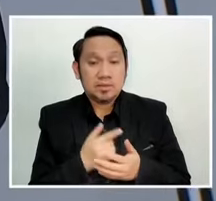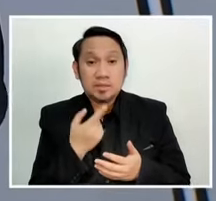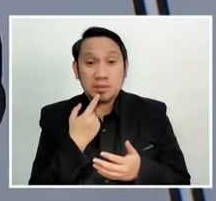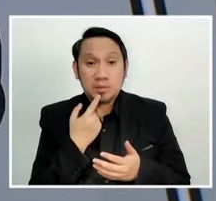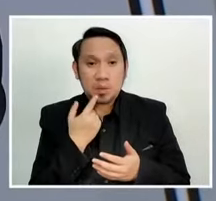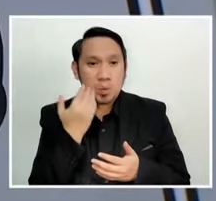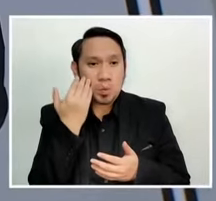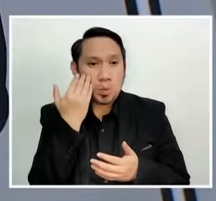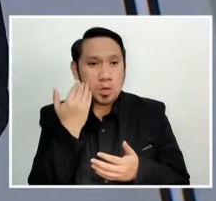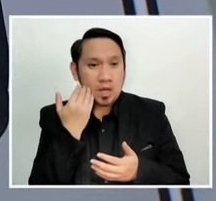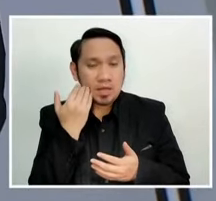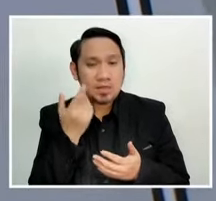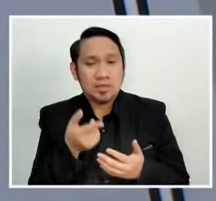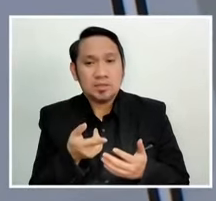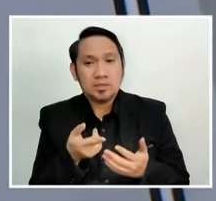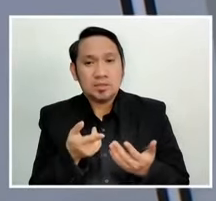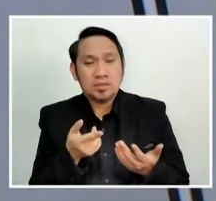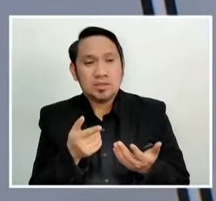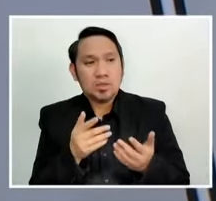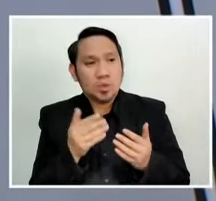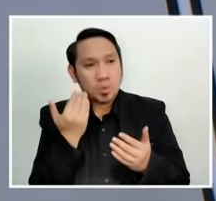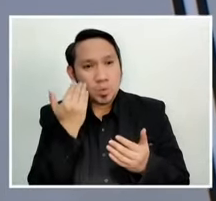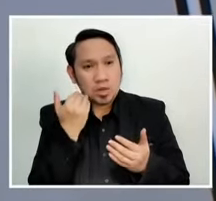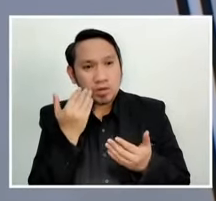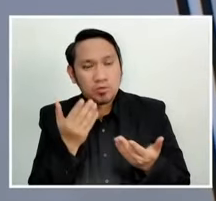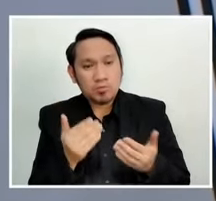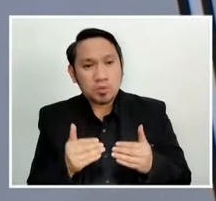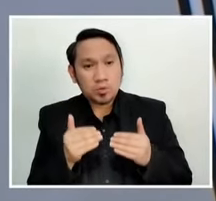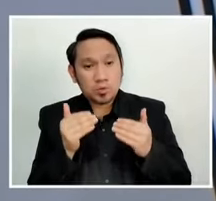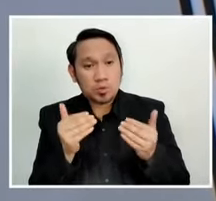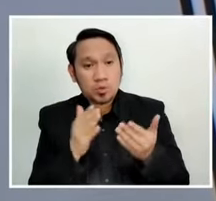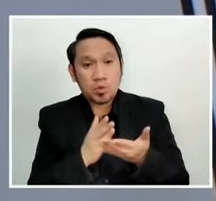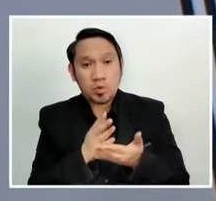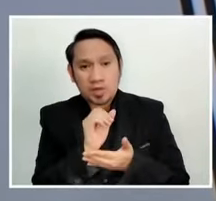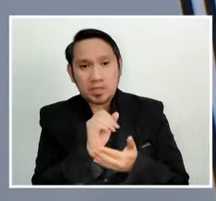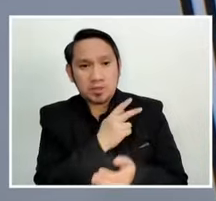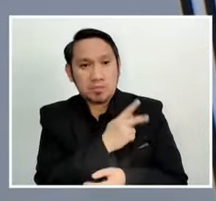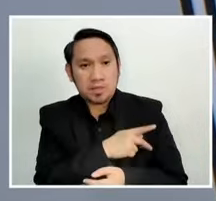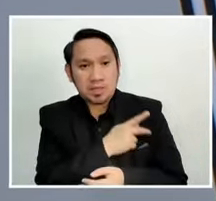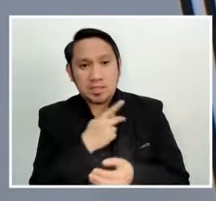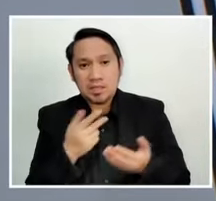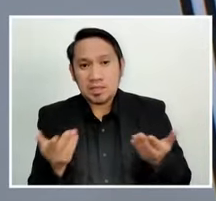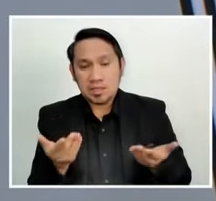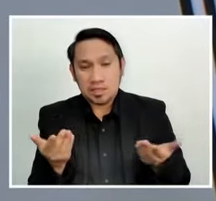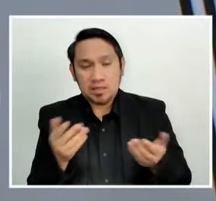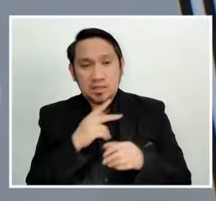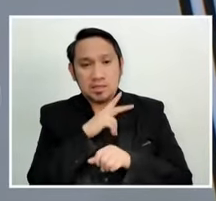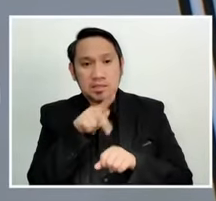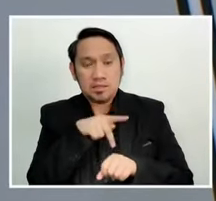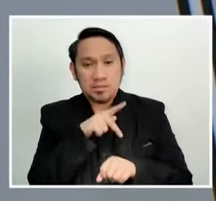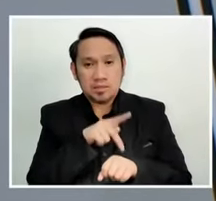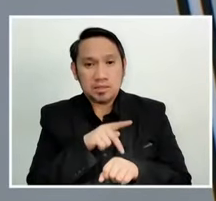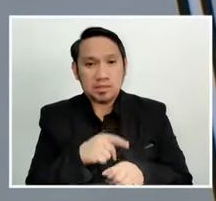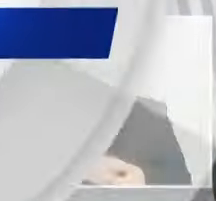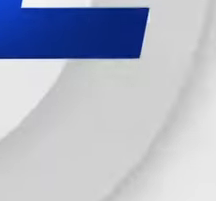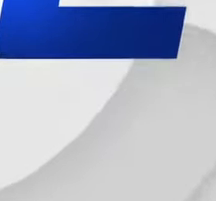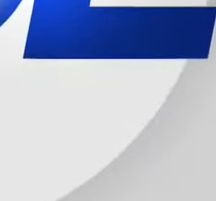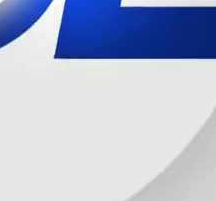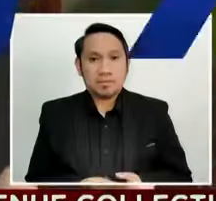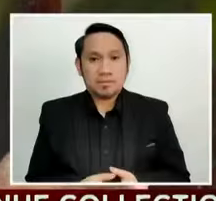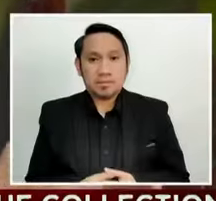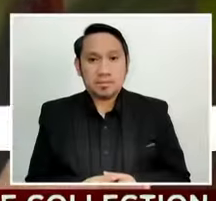ang pagsusulong sa mga karapatan ng mga pasyente sa bansa. Exclusive, nagpapatrol, Nico Bawa.